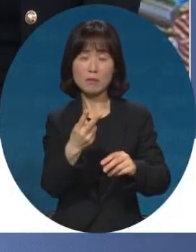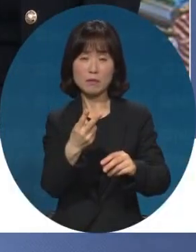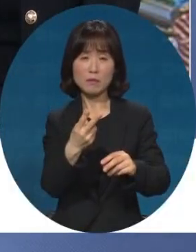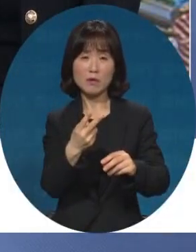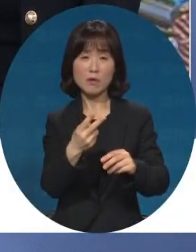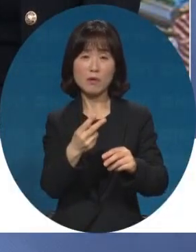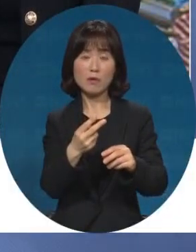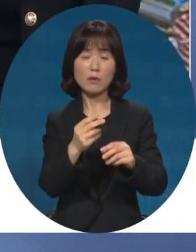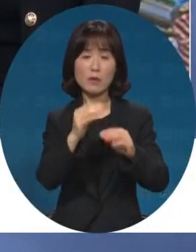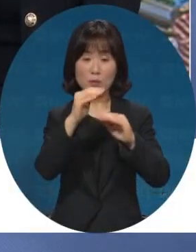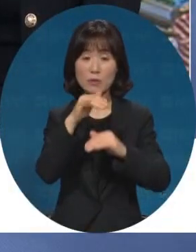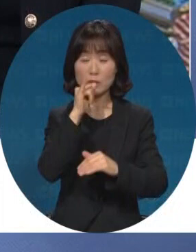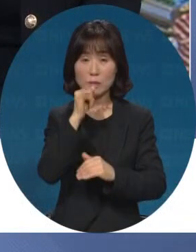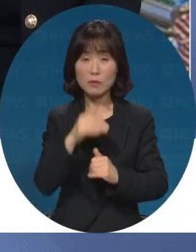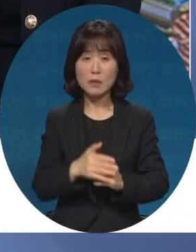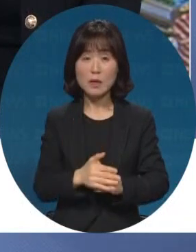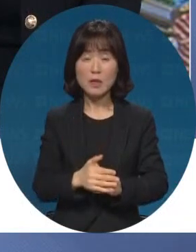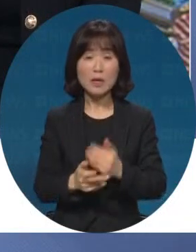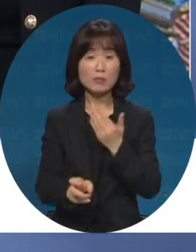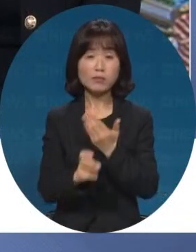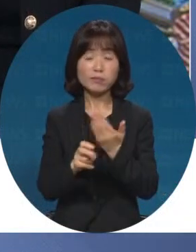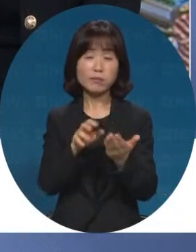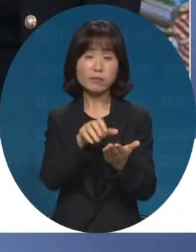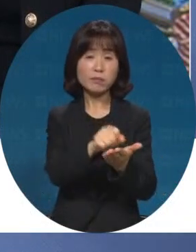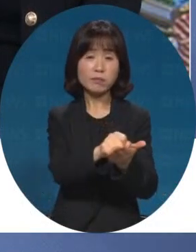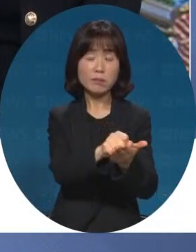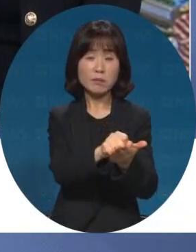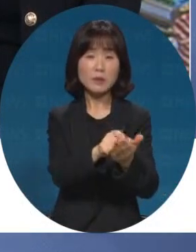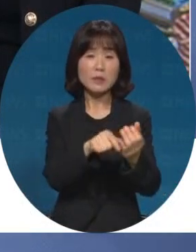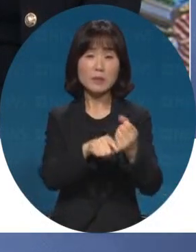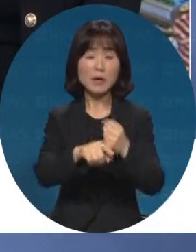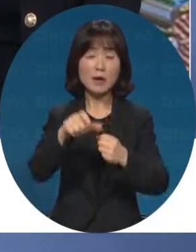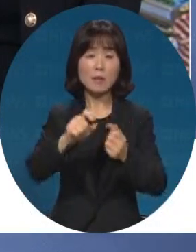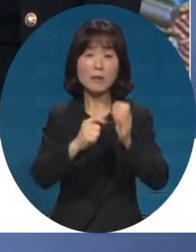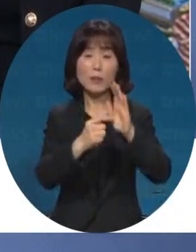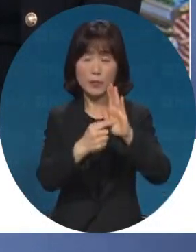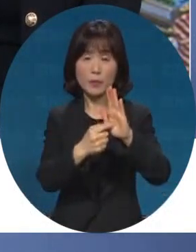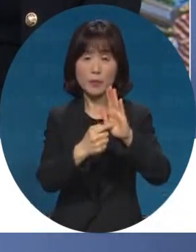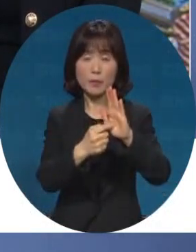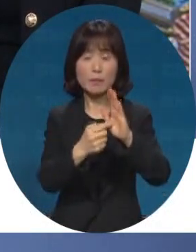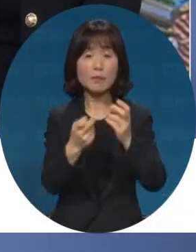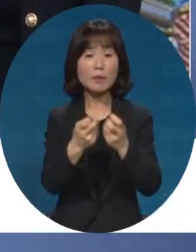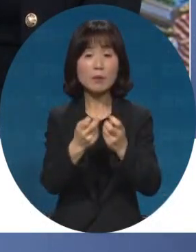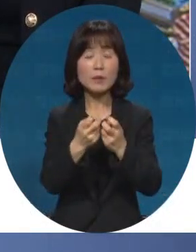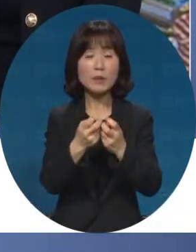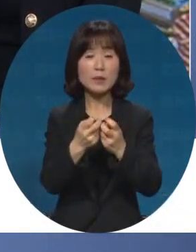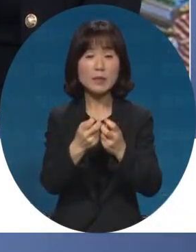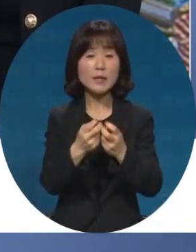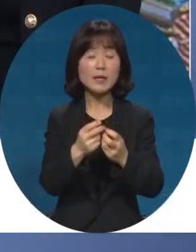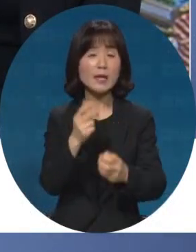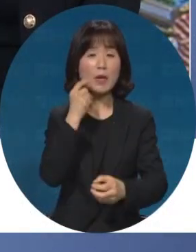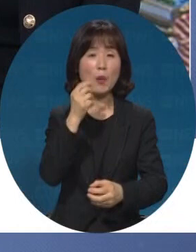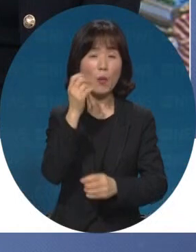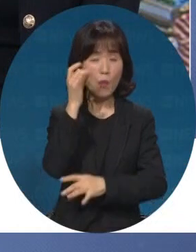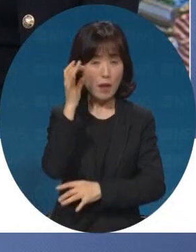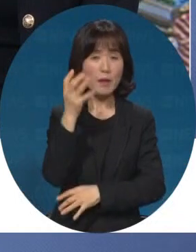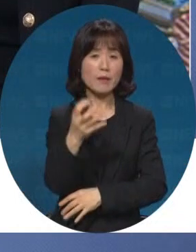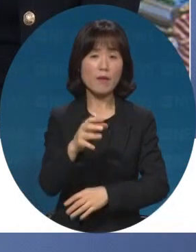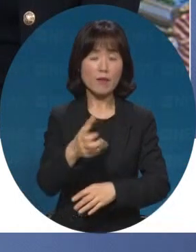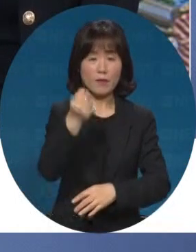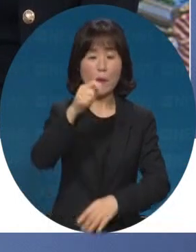점거하는 거를 굉장히 강조하기 위해서 어 이런 표현이 계속 사용되는 것이라고 볼 수